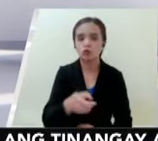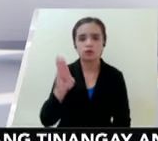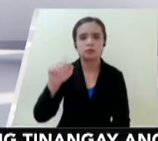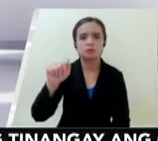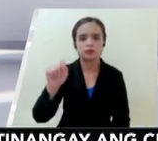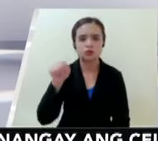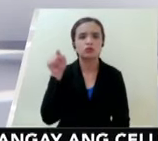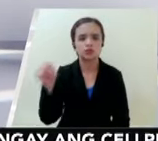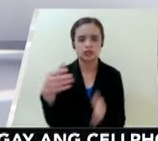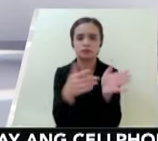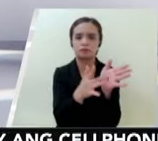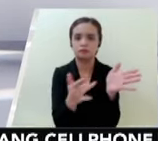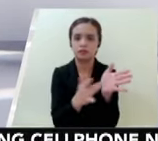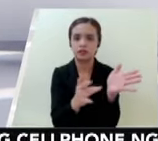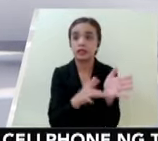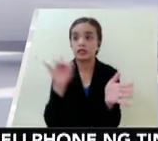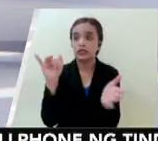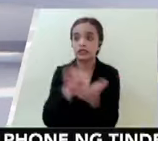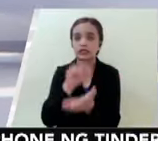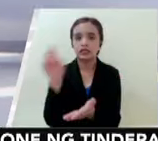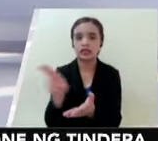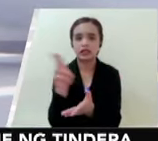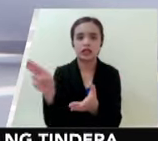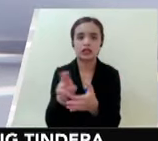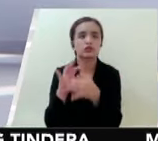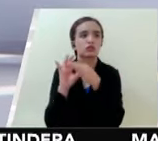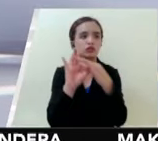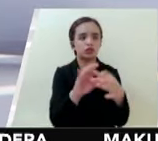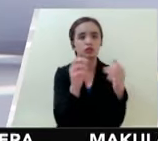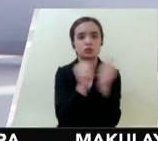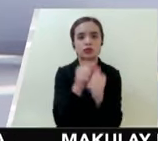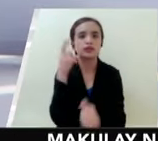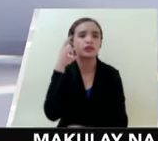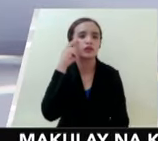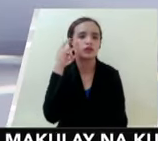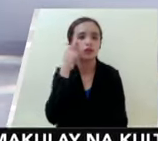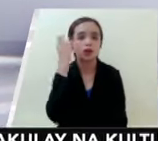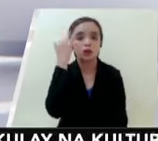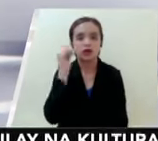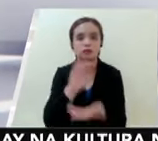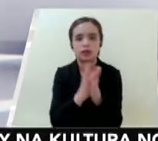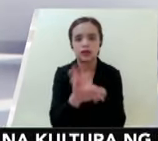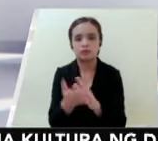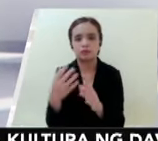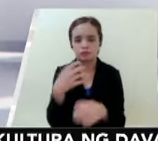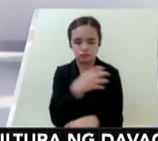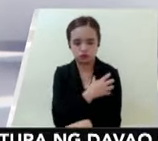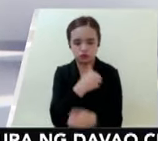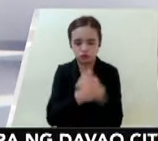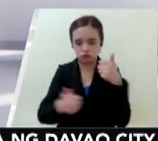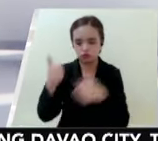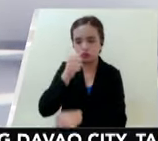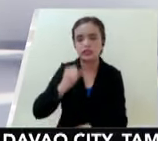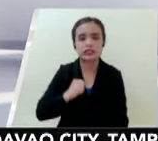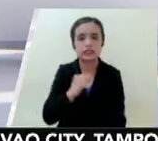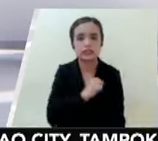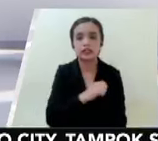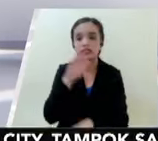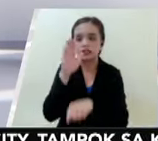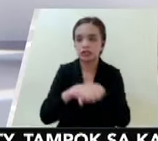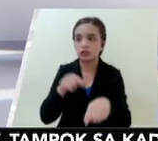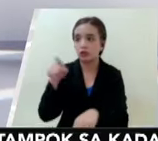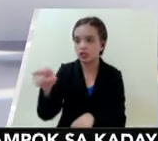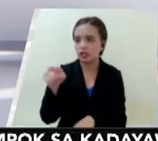ginamit daw ang koneksyon kay dating Pangulong Rodrigo Duterte para maging PNP chief at senador. Tinawag din niyang tuta ni Duterte si